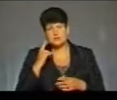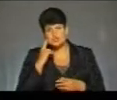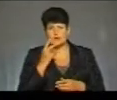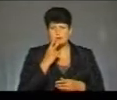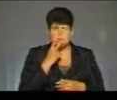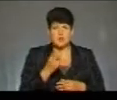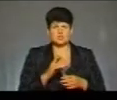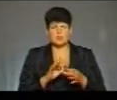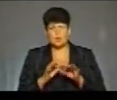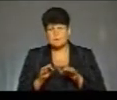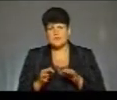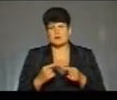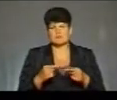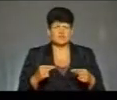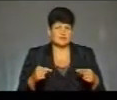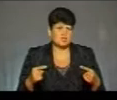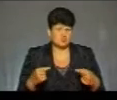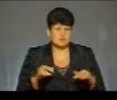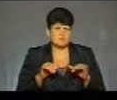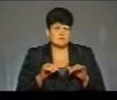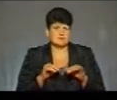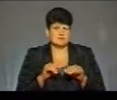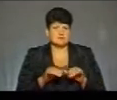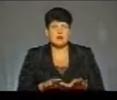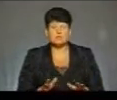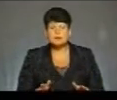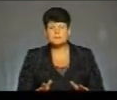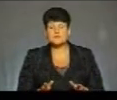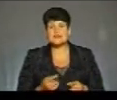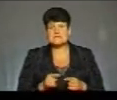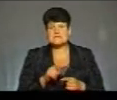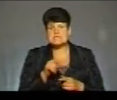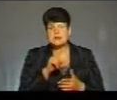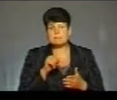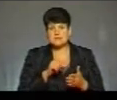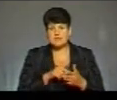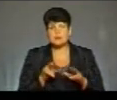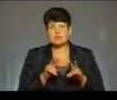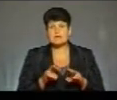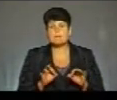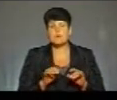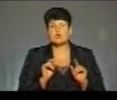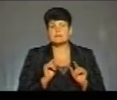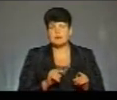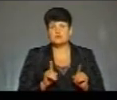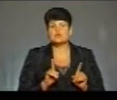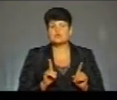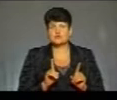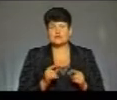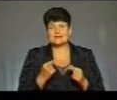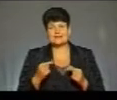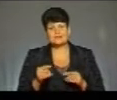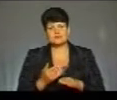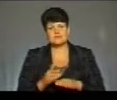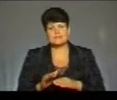їх на олімпіадах чи на будь-яких інших заходах. І десь це питання, як розглядається про те, що інша